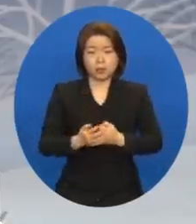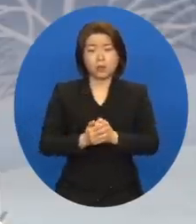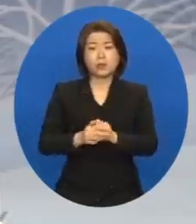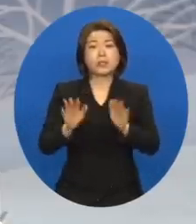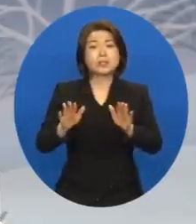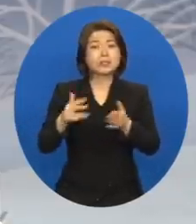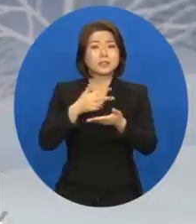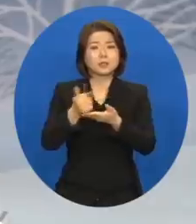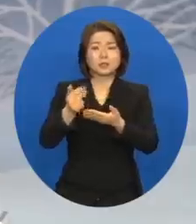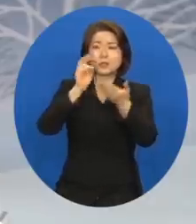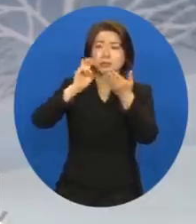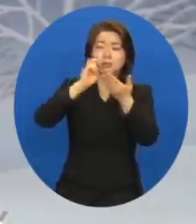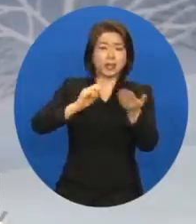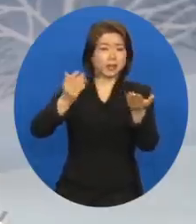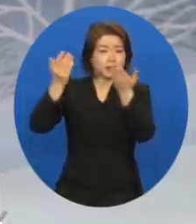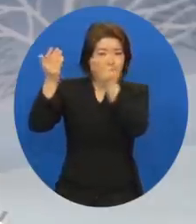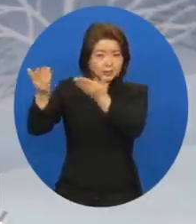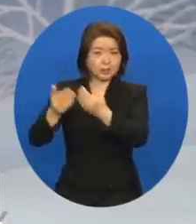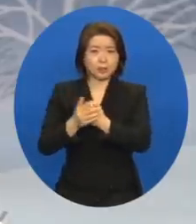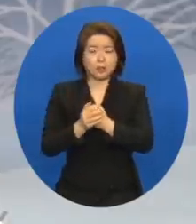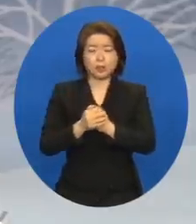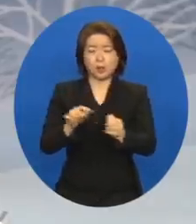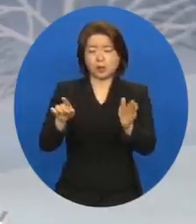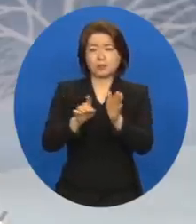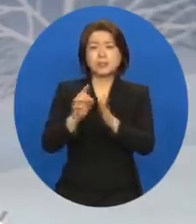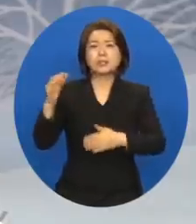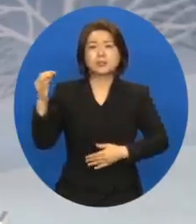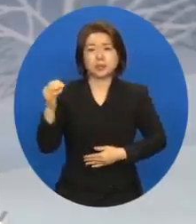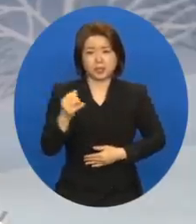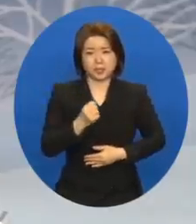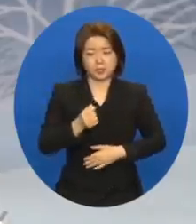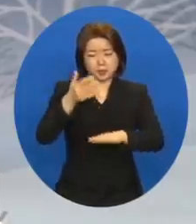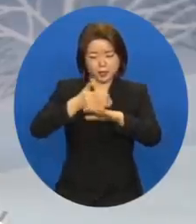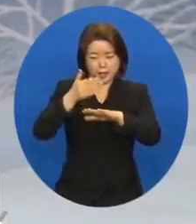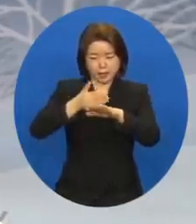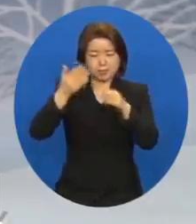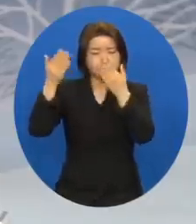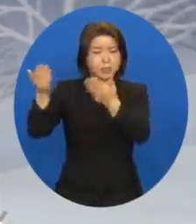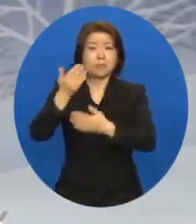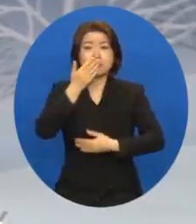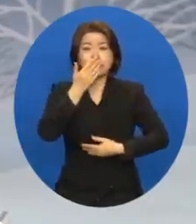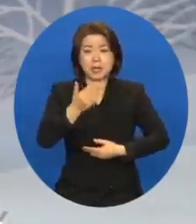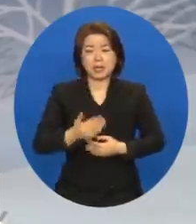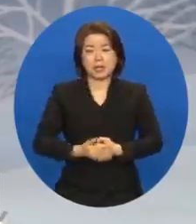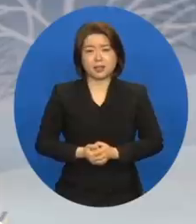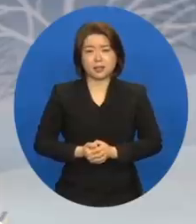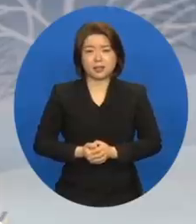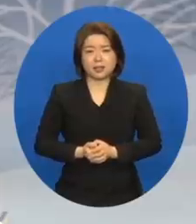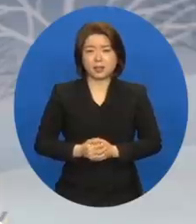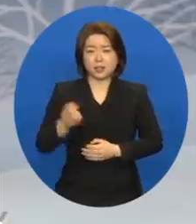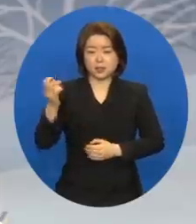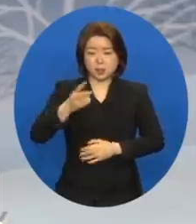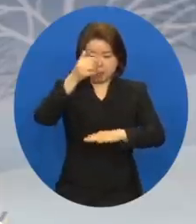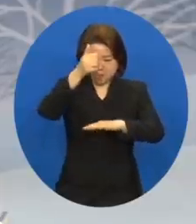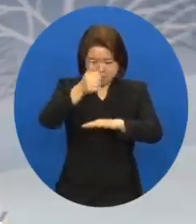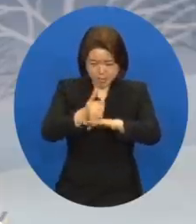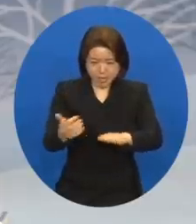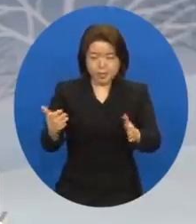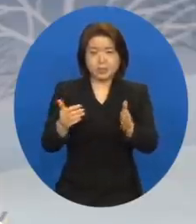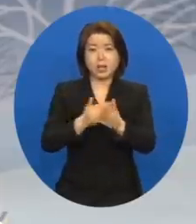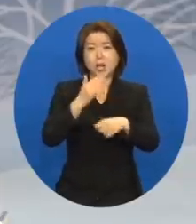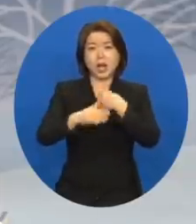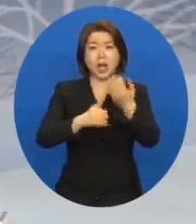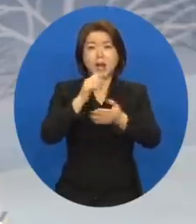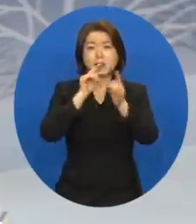주님을 찬양하고 믿음으로 감사하고 그리고 끝까지 하나님의